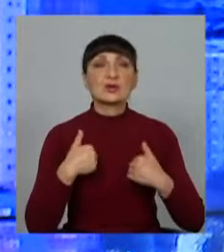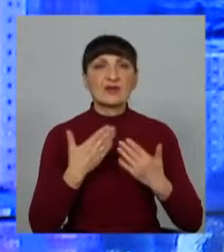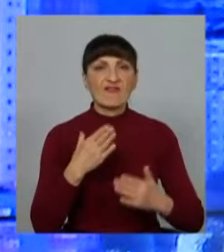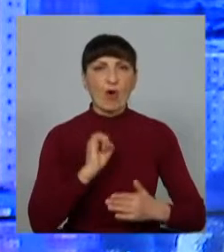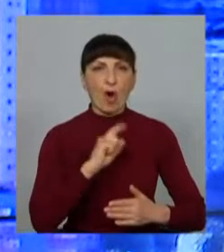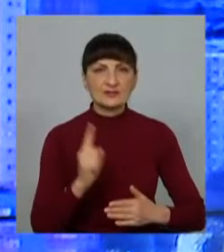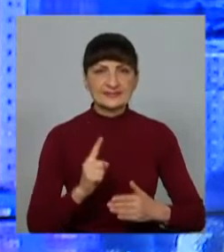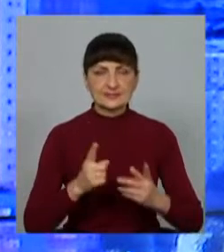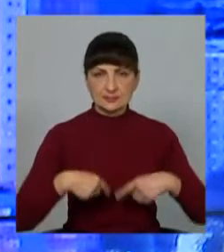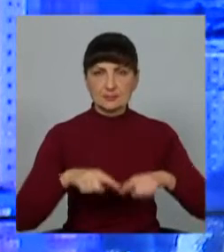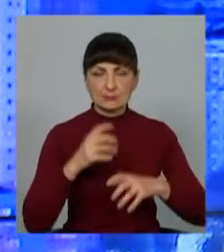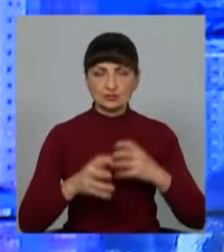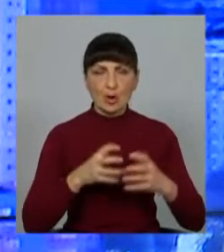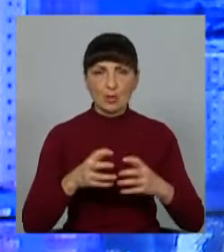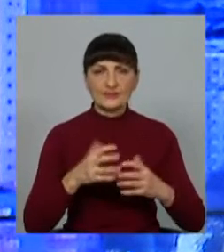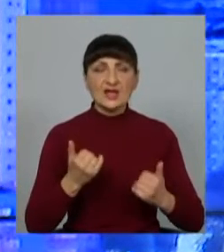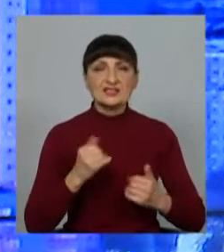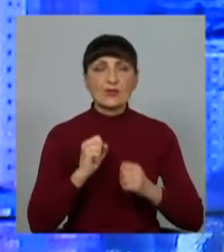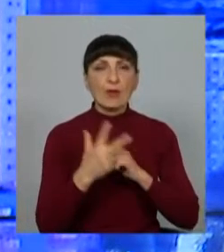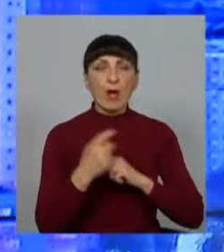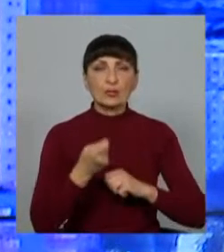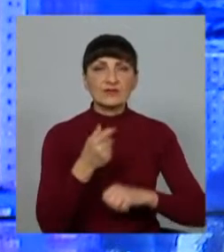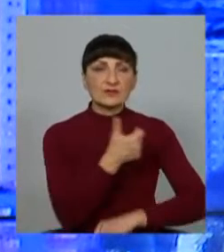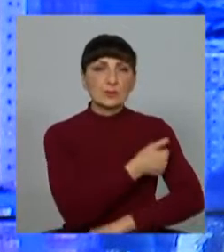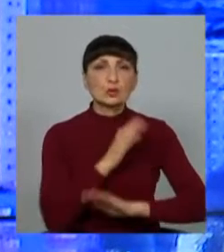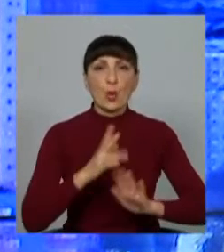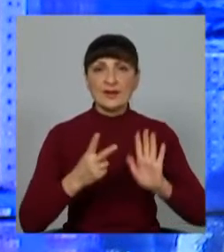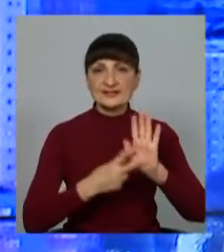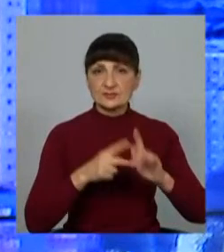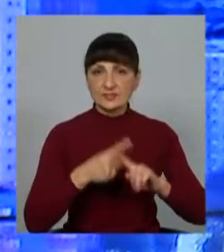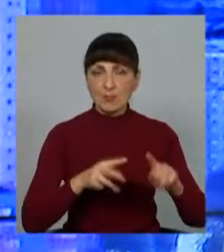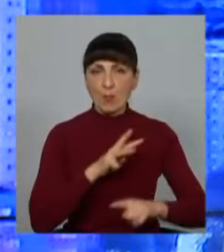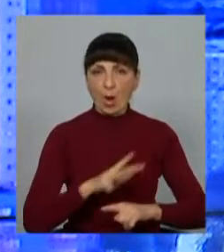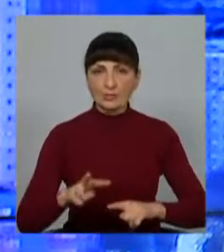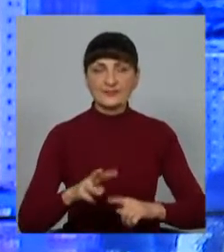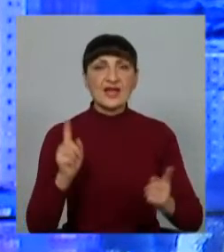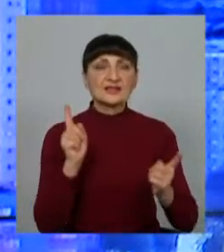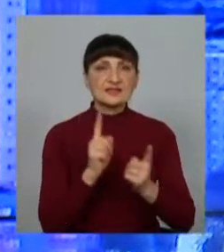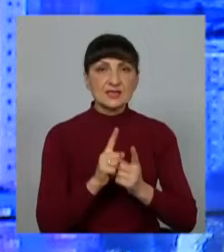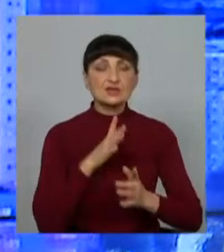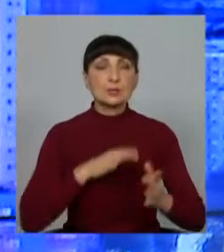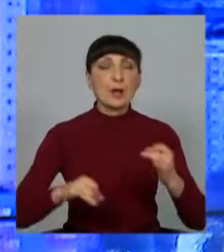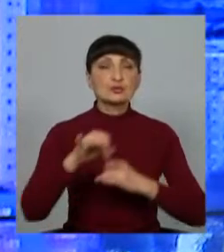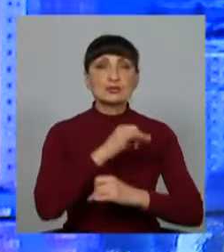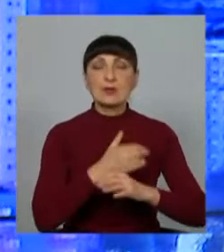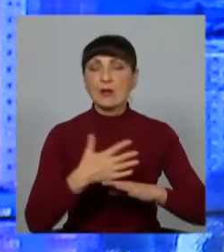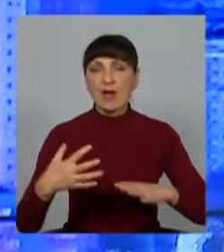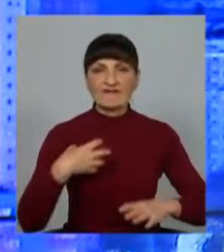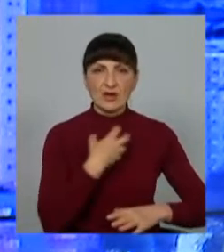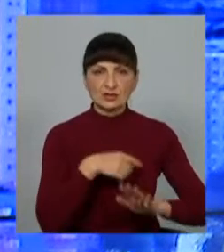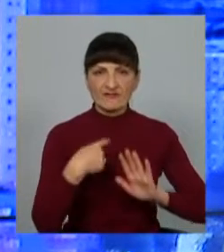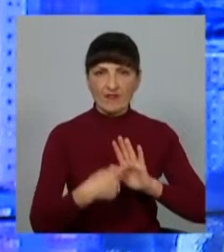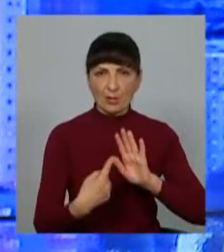ВОЗ. А на сегодня от ковида в стране привились всего 7 миллионов человек. На встрече МВК обсуждался еще ряд важных